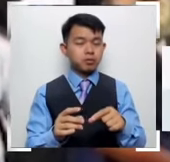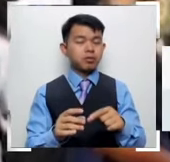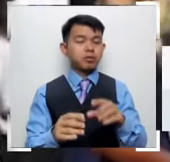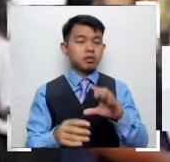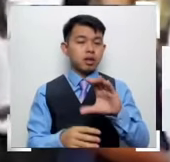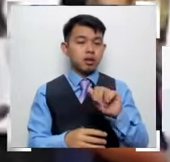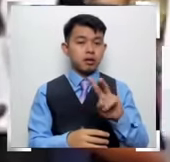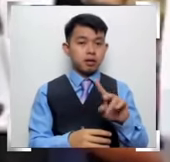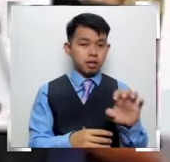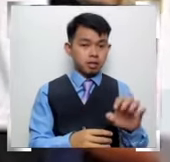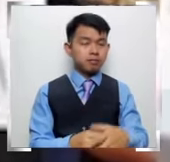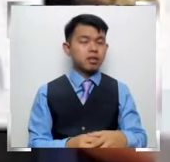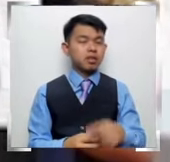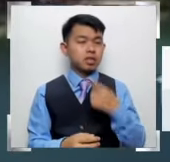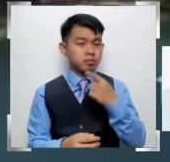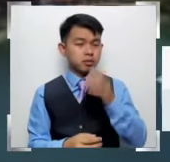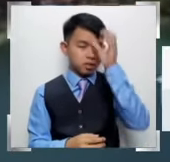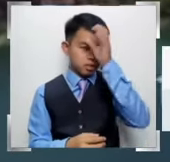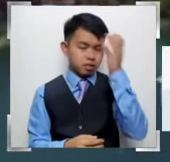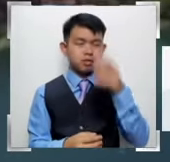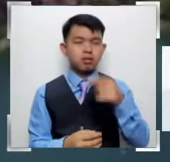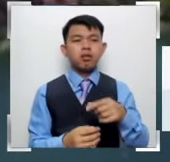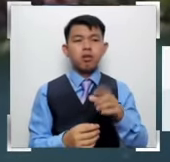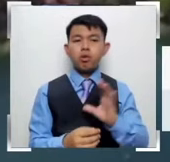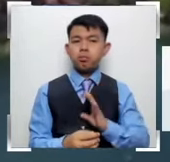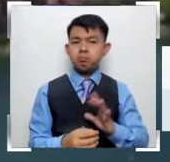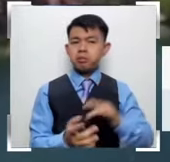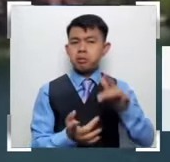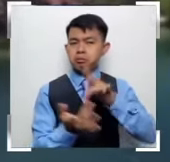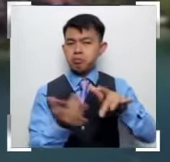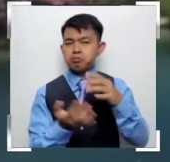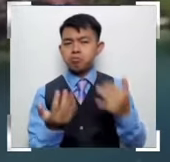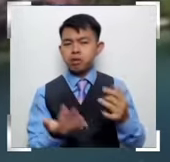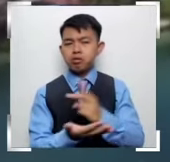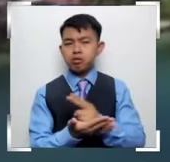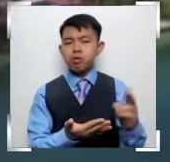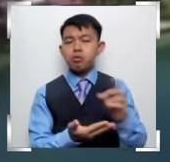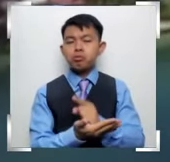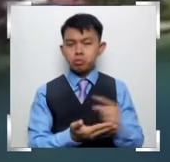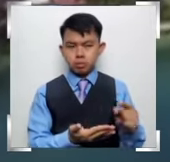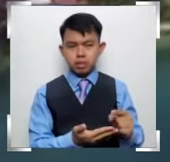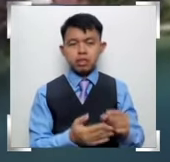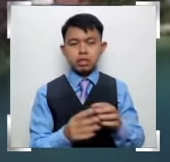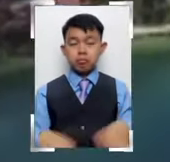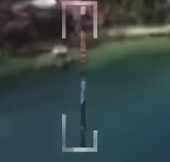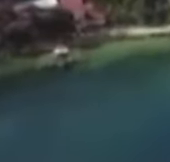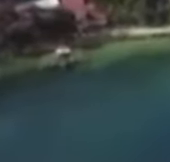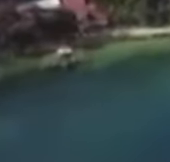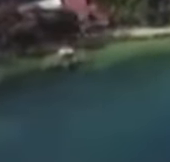masama sa pamamasyal ngayong Semana Santa basta't nasa puso ang tunay na diwa nito.